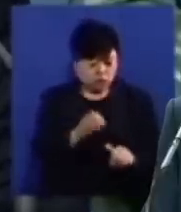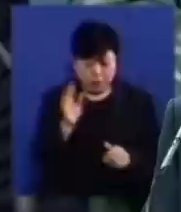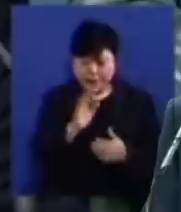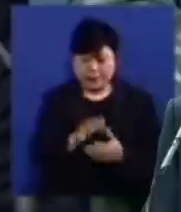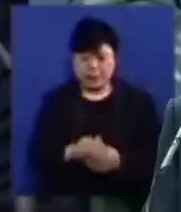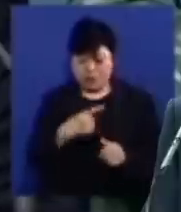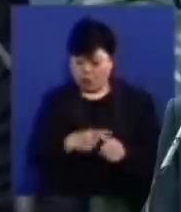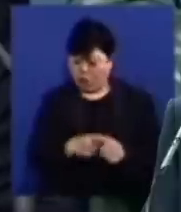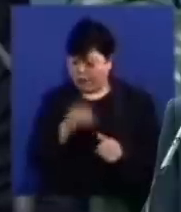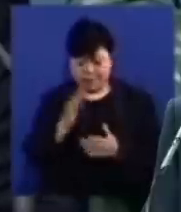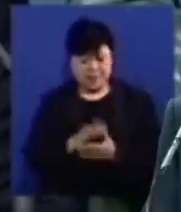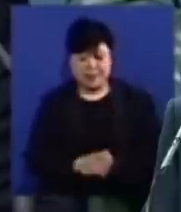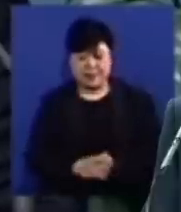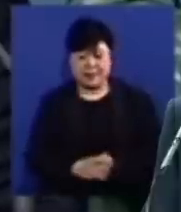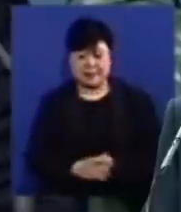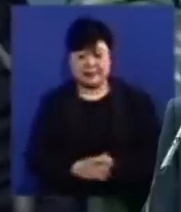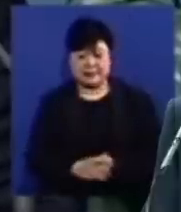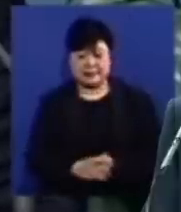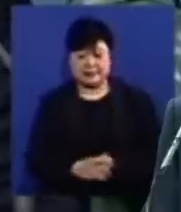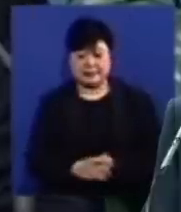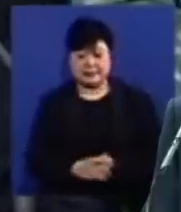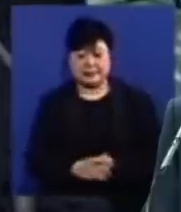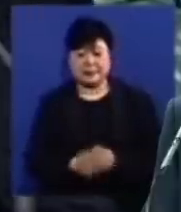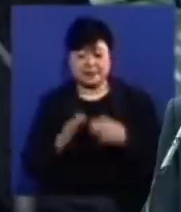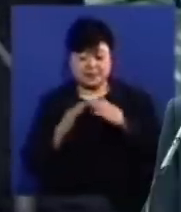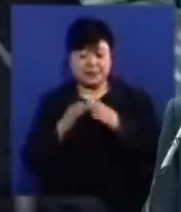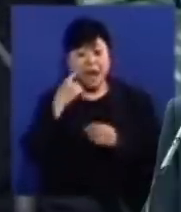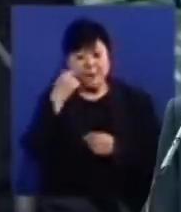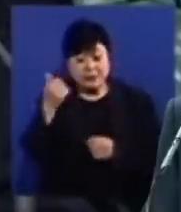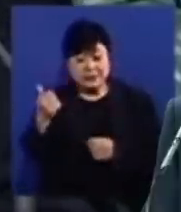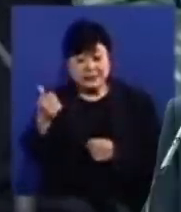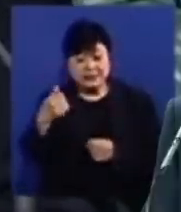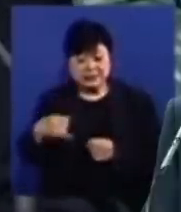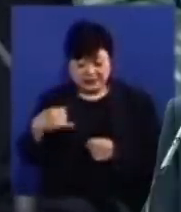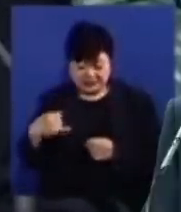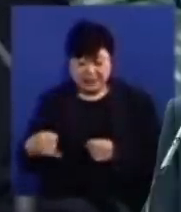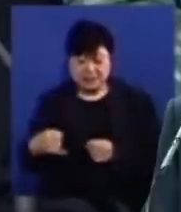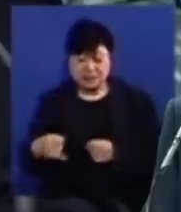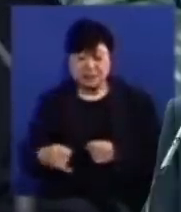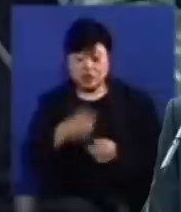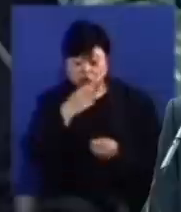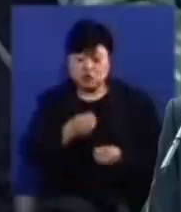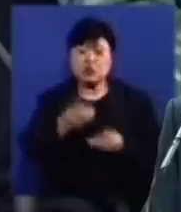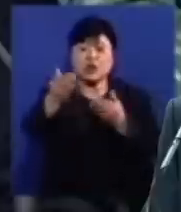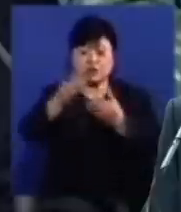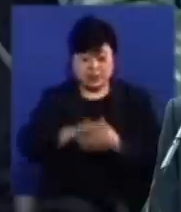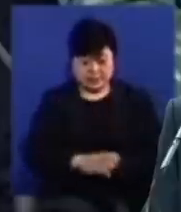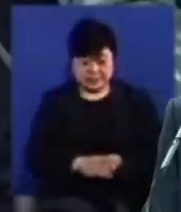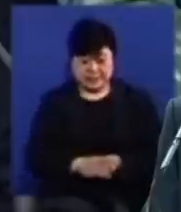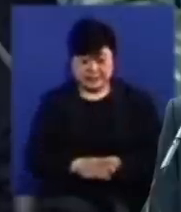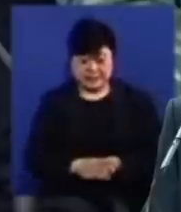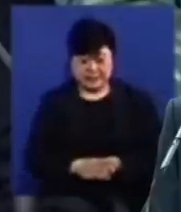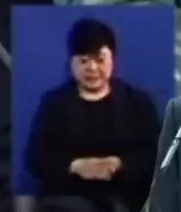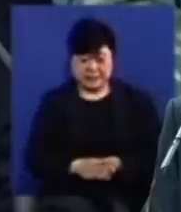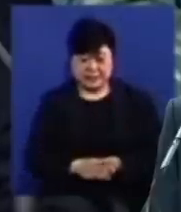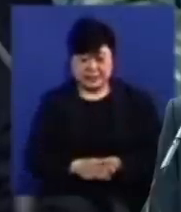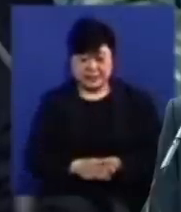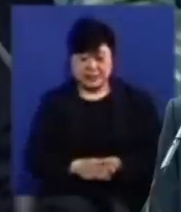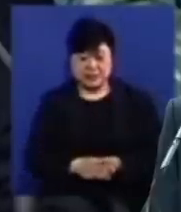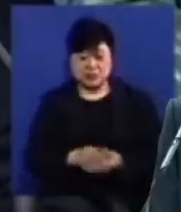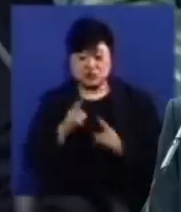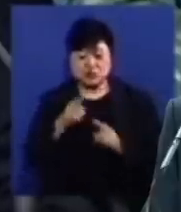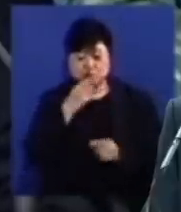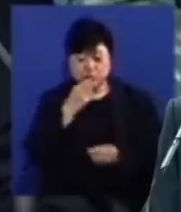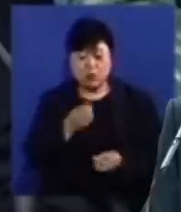돼요. 욕을 하면 안 돼요. 한 집에서도 아버지가 자식들을 위해서 자꾸 축복을 해줘야 돼요. 축복의